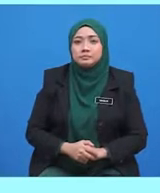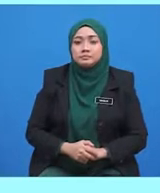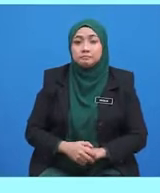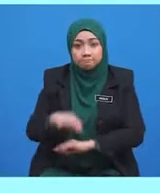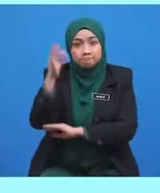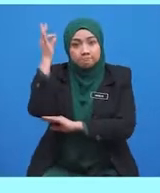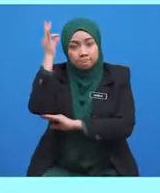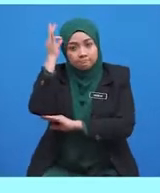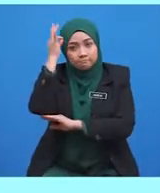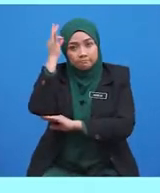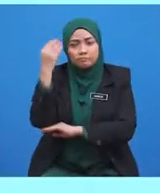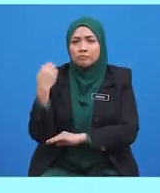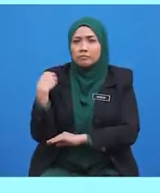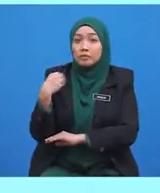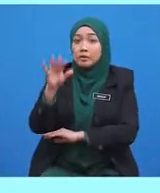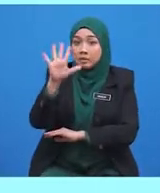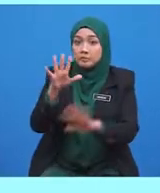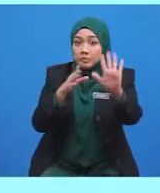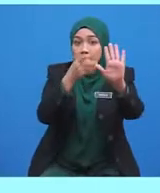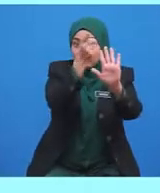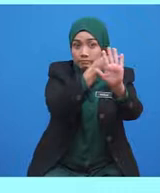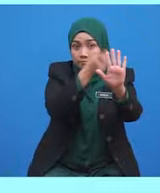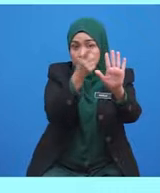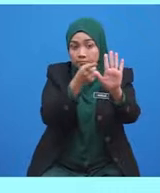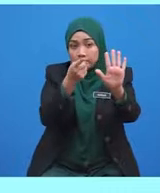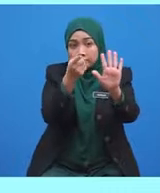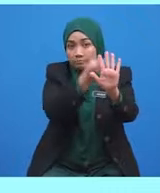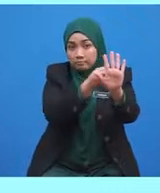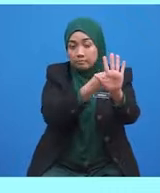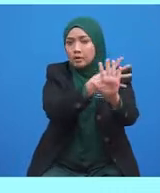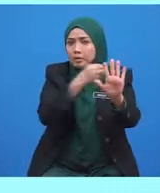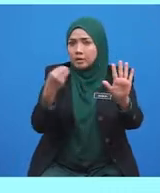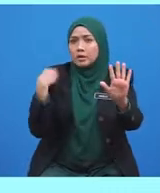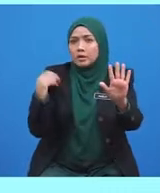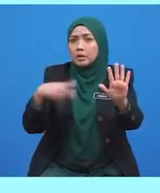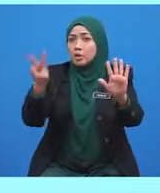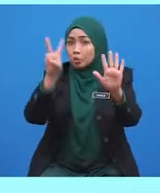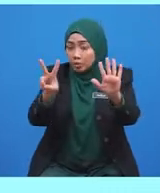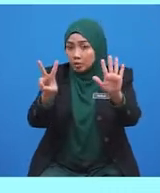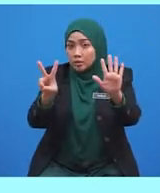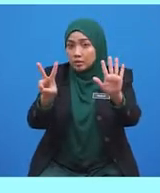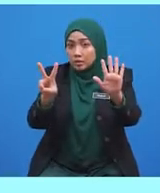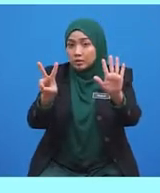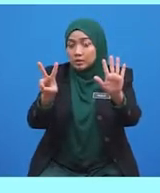Fikirkan. Ada 5 garis dan di sebelahnya ada 2 lagi